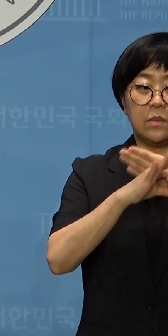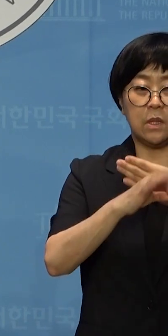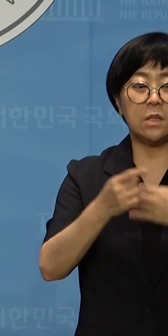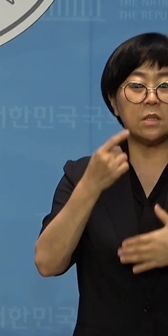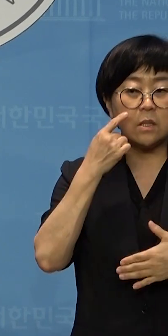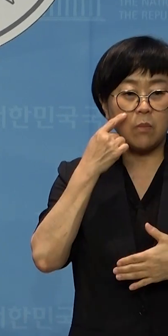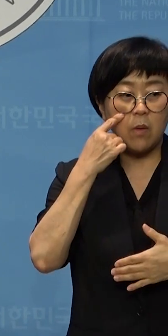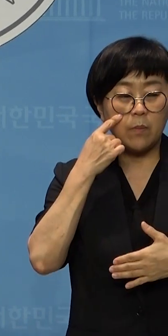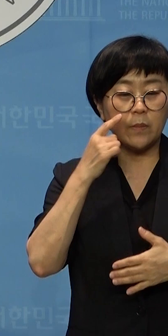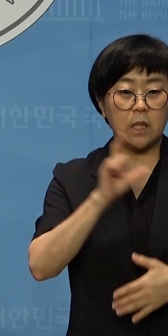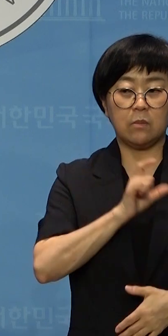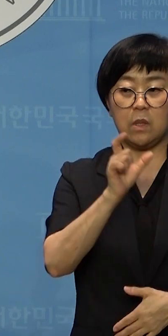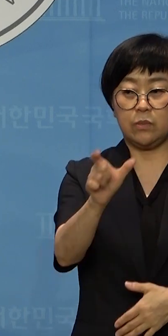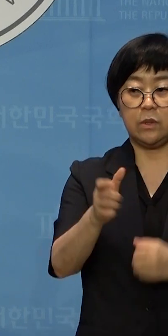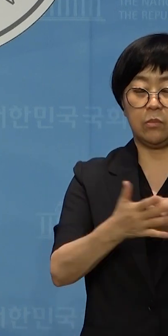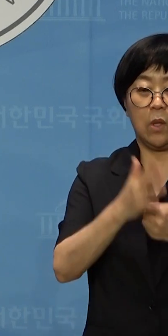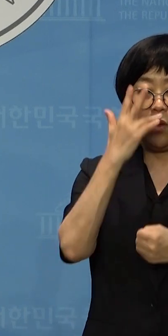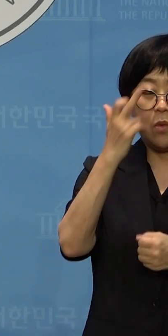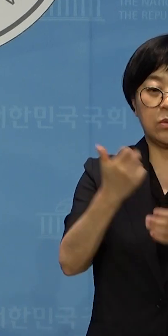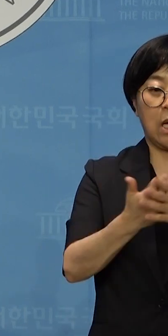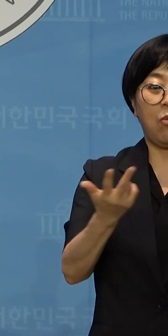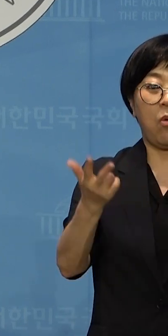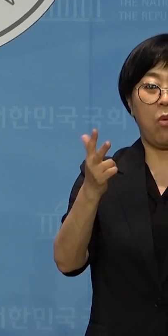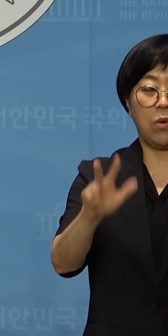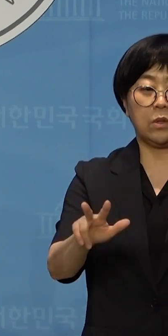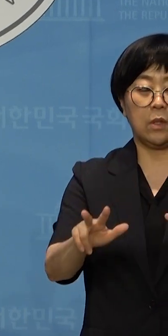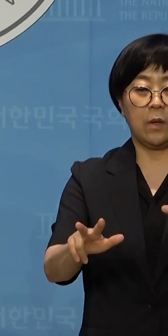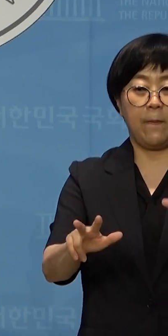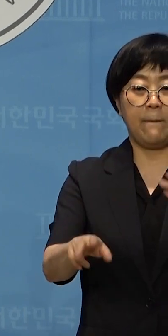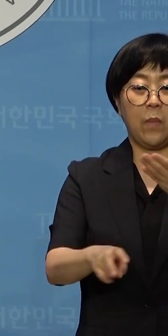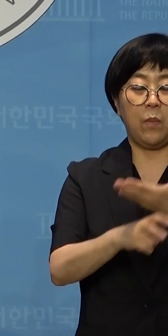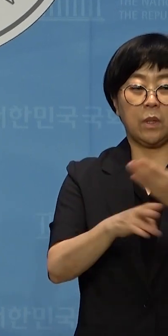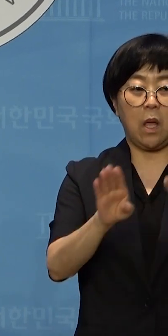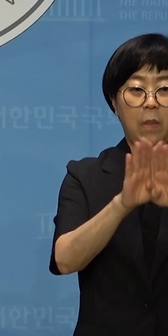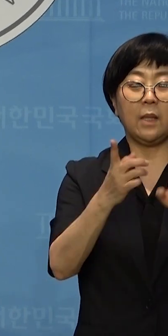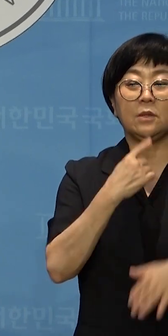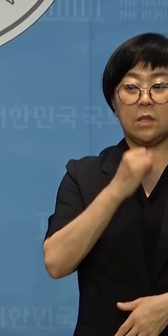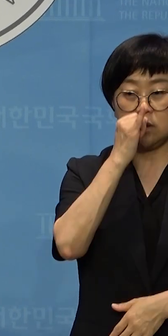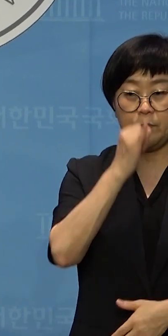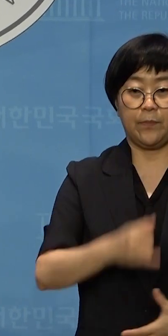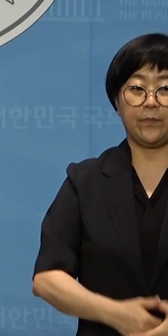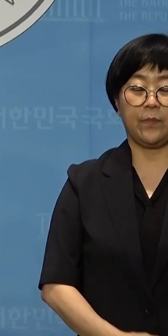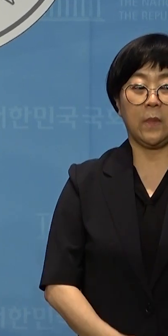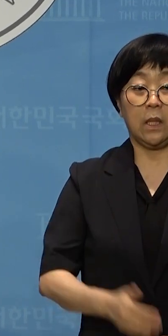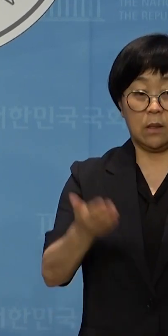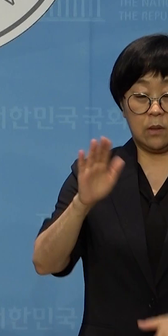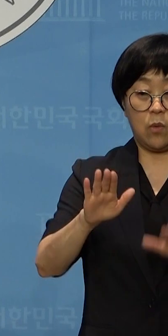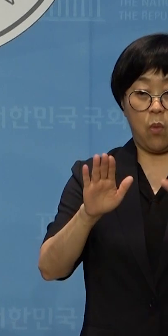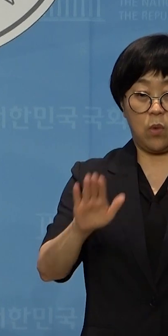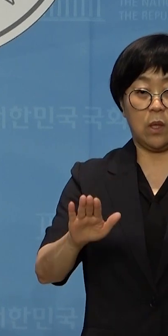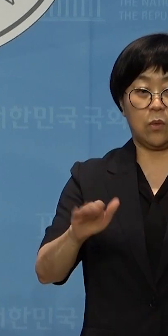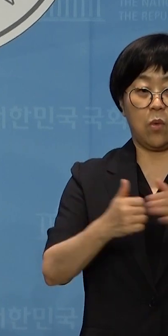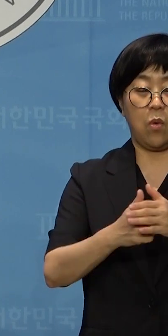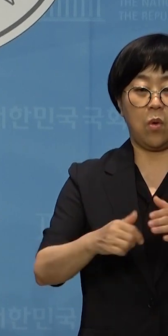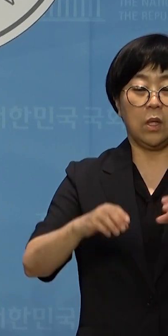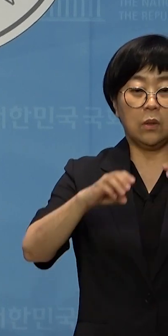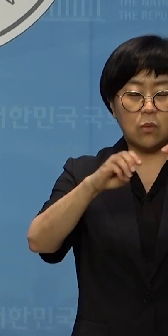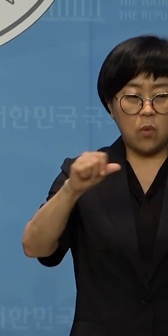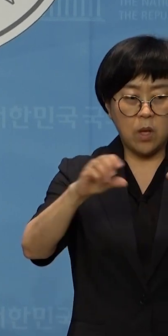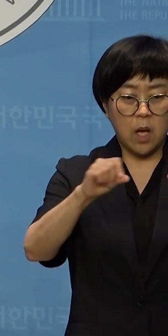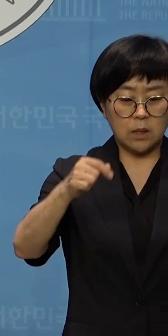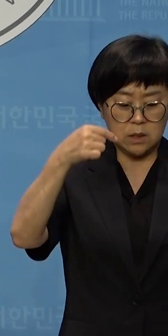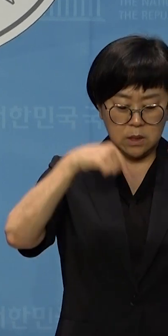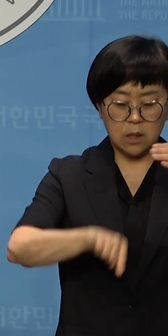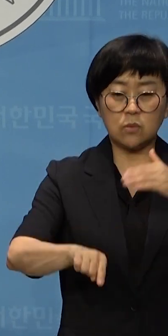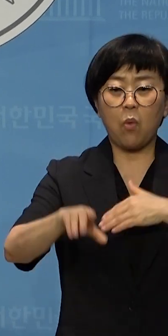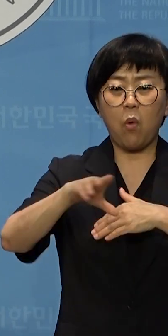시범 등의 이름을 붙여 용산공원을 편법으로 개방한 바 있습니다. 그런데 올해도 토양 및